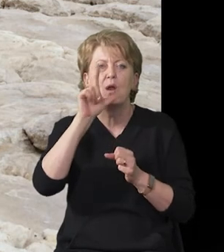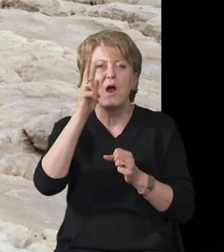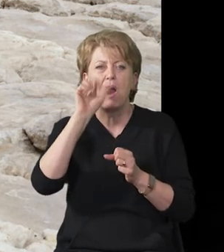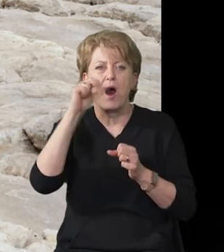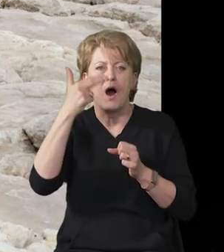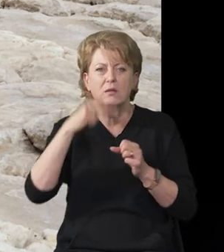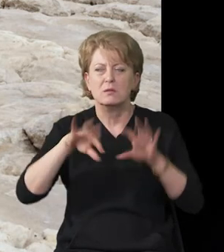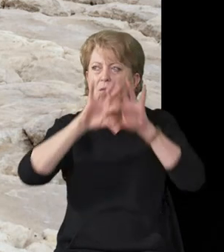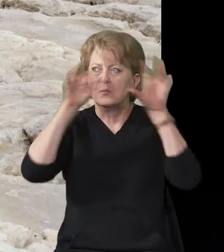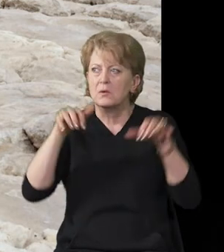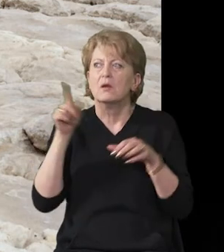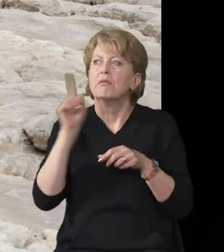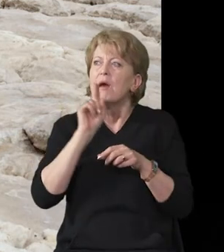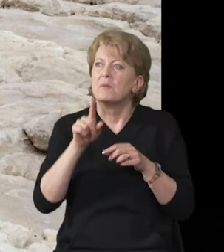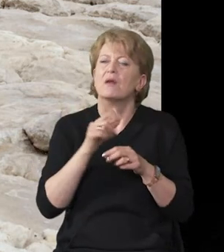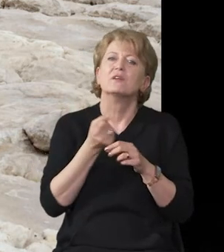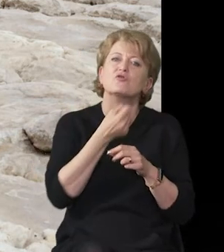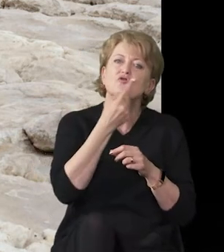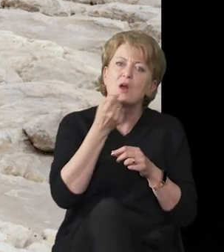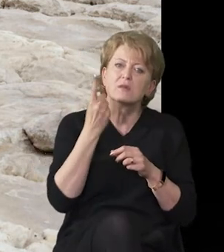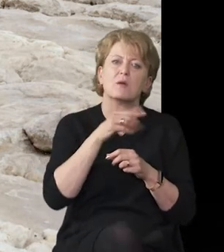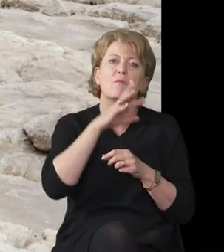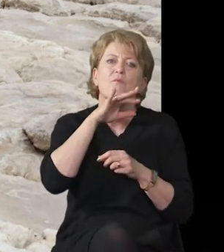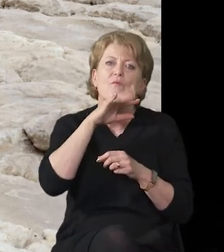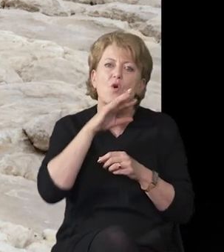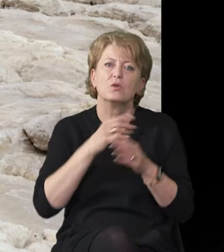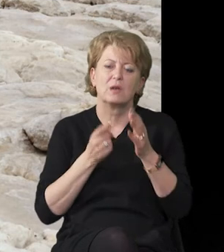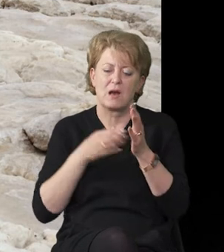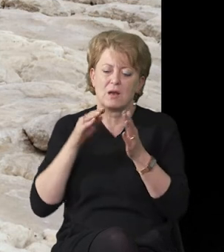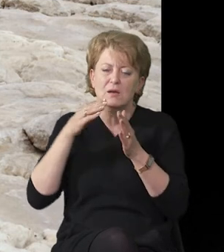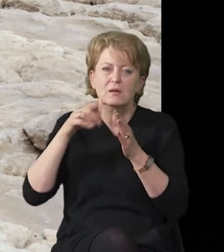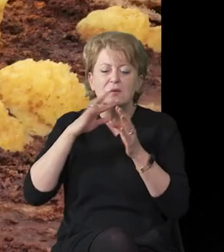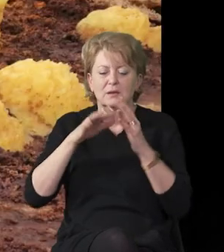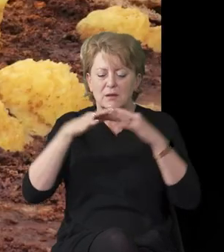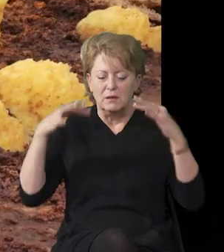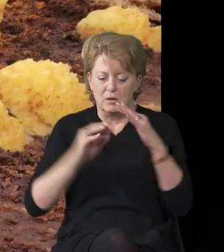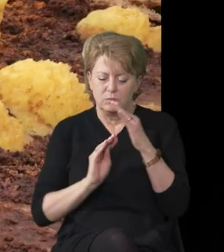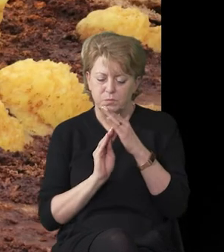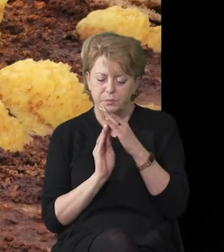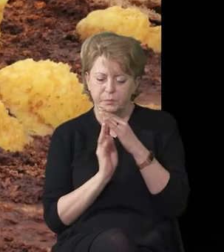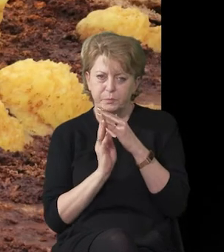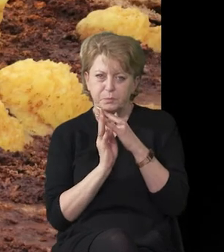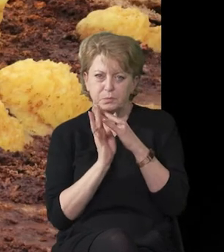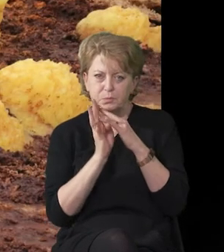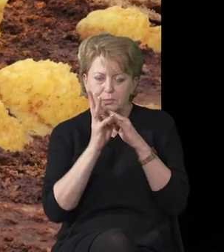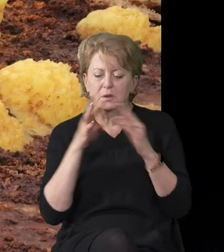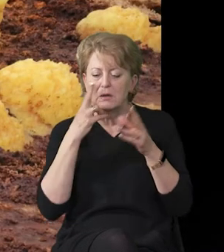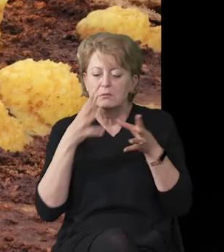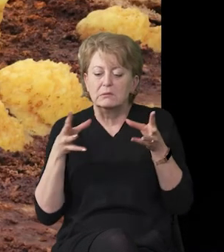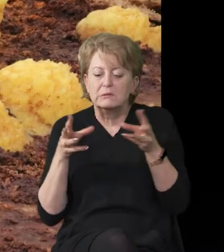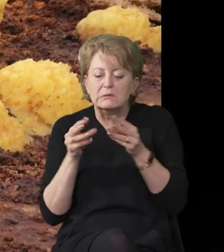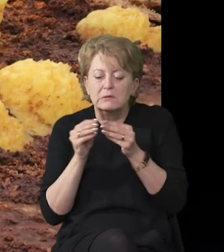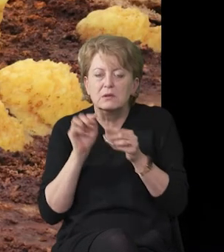przenika poprzez szczeliny w glebie, w podłożu i kiedy zetknie się z podłożem, czyli z rozgrzaną